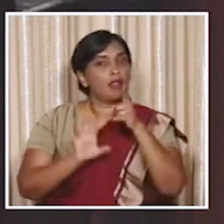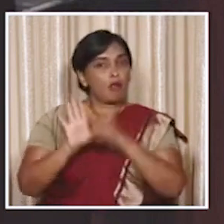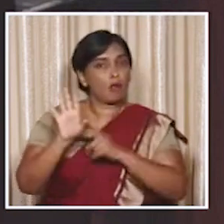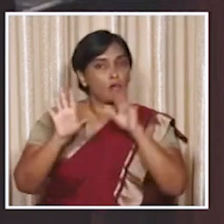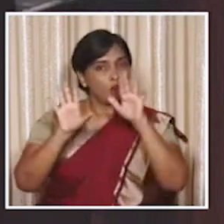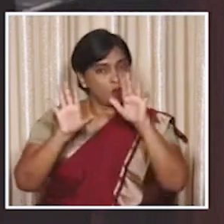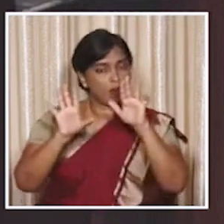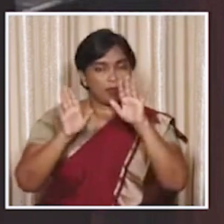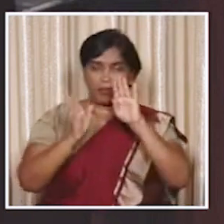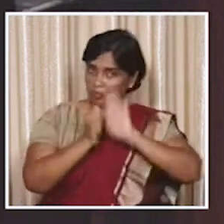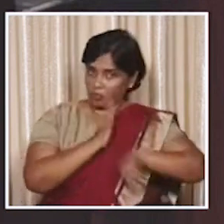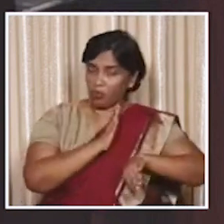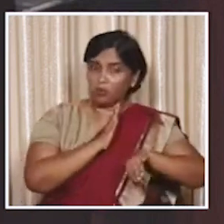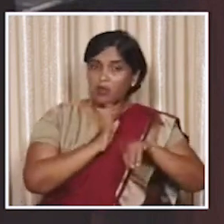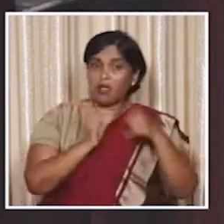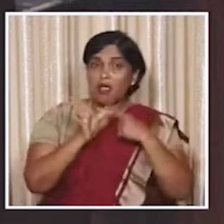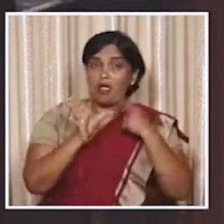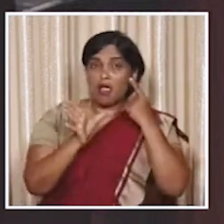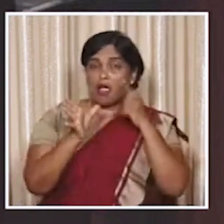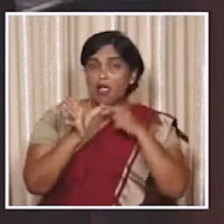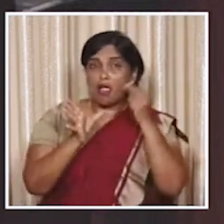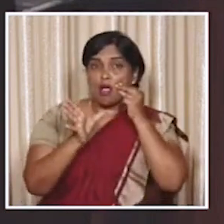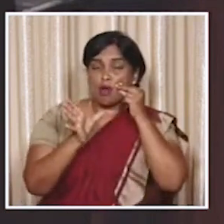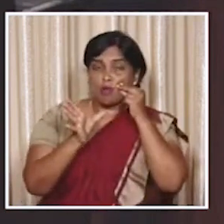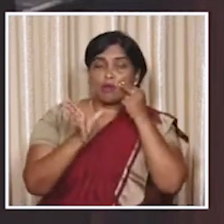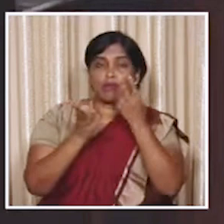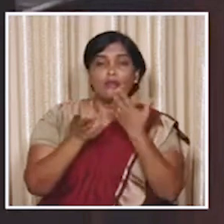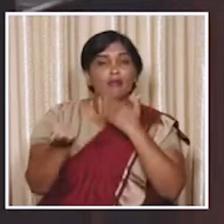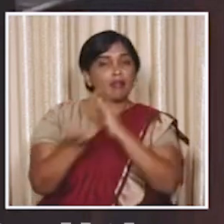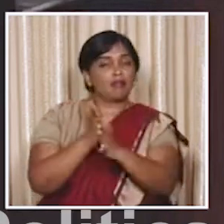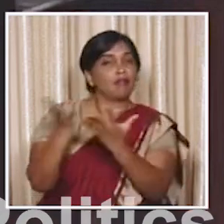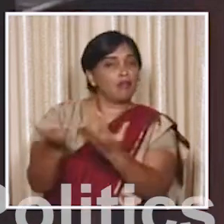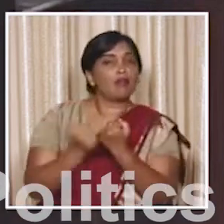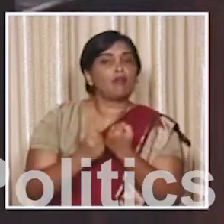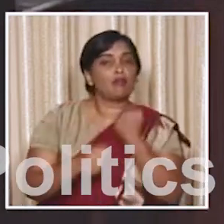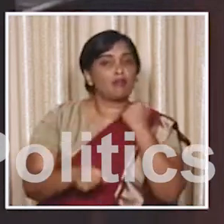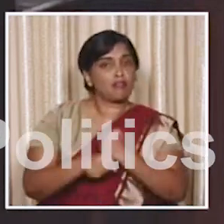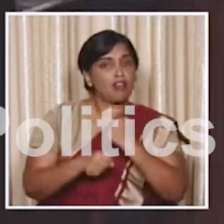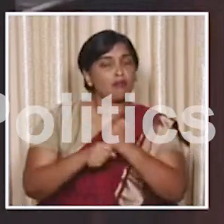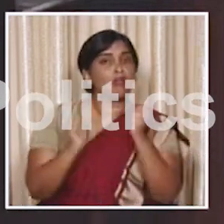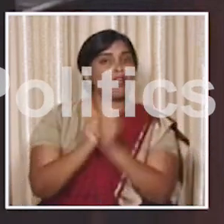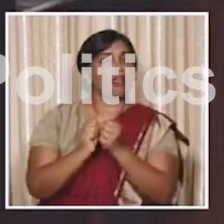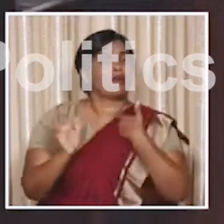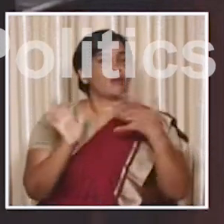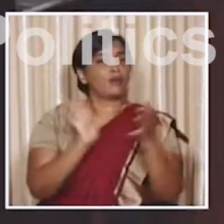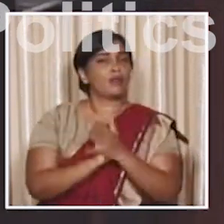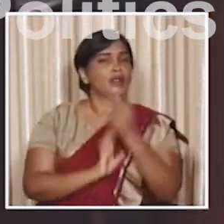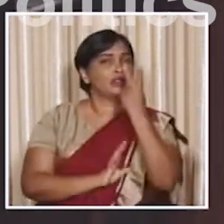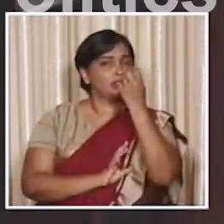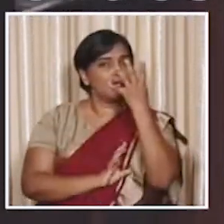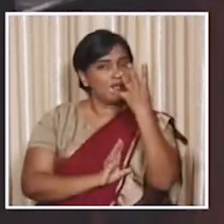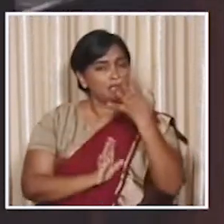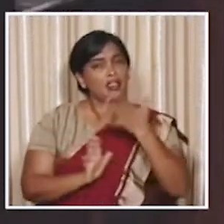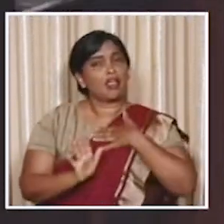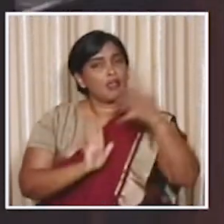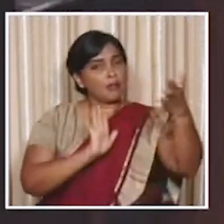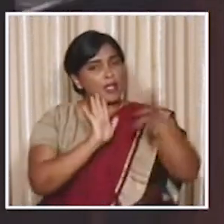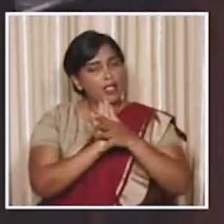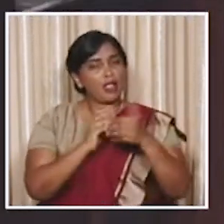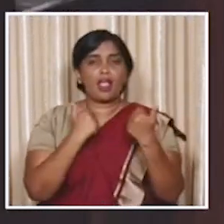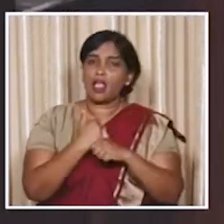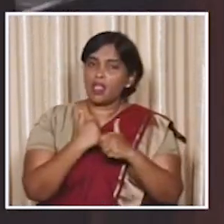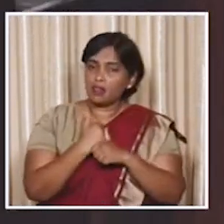75 සාපෙන් අනුර කුමාර ජානකලා එක ගලව ගන්න එපා. අයි මේ අපි හදපු ආණ්ඩුනේ දෙයි හැමදෙරුවා. 2004 ආණ්ඩුවත් අපි හැදුවා එක්ක